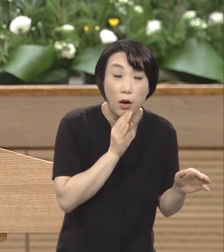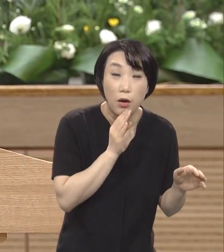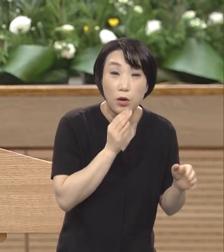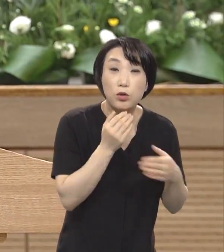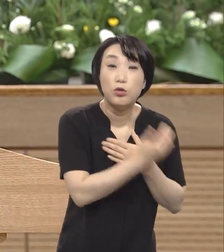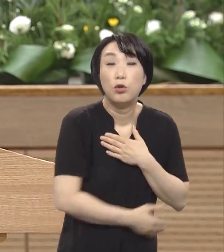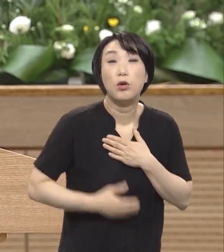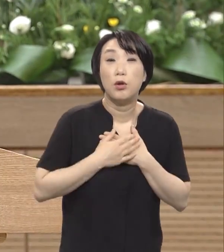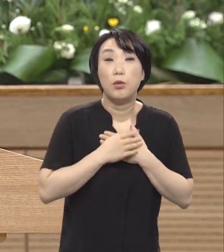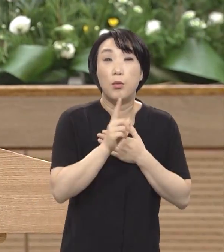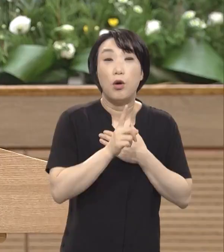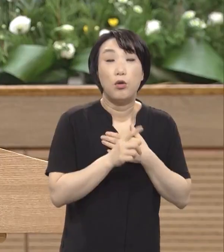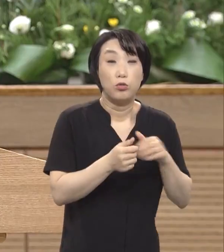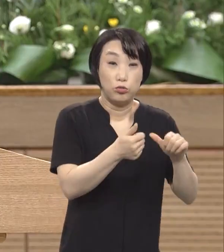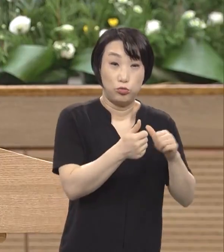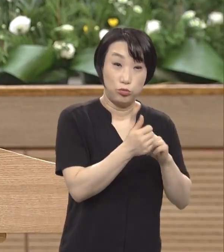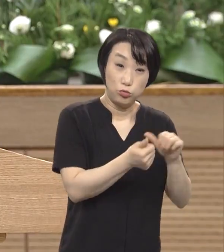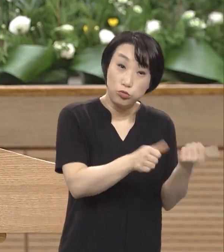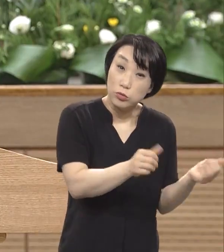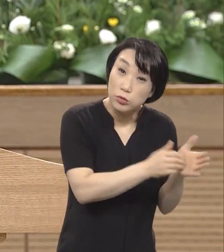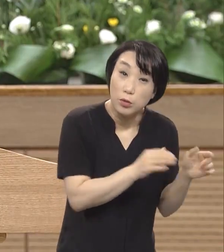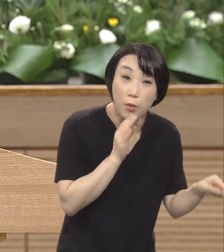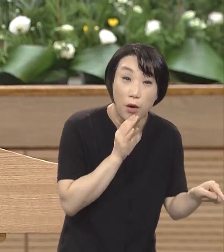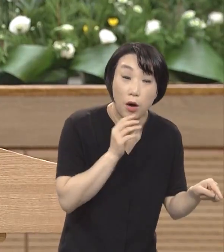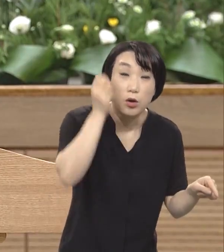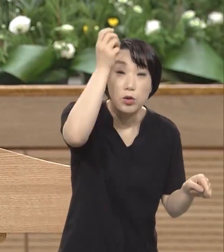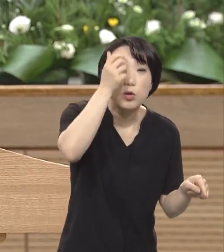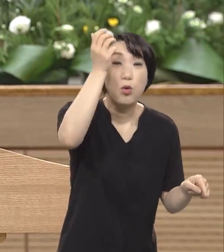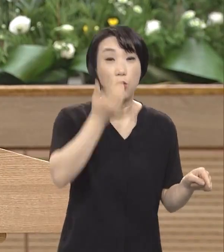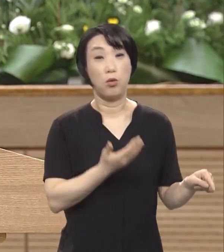고통으로 끝나. 근데 그 영혼은